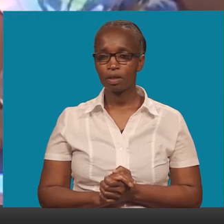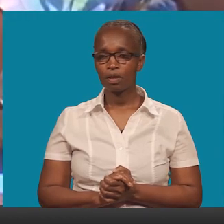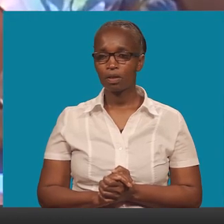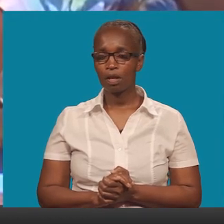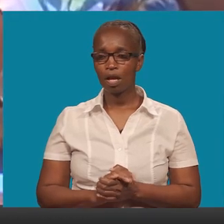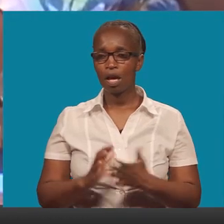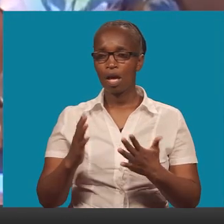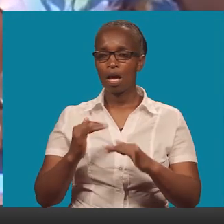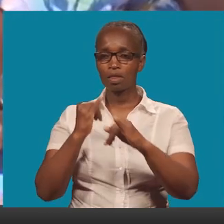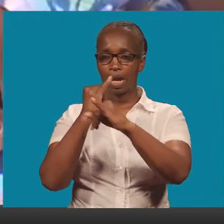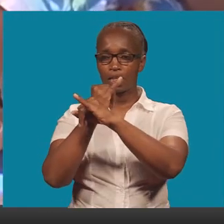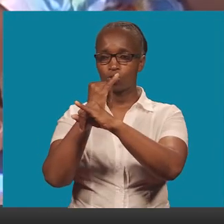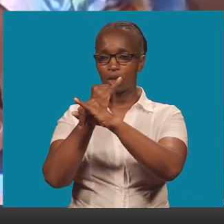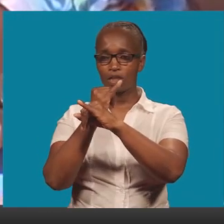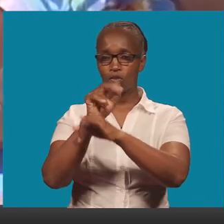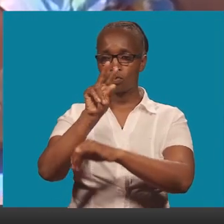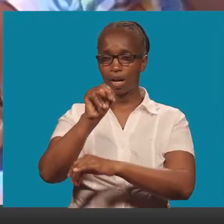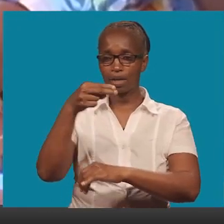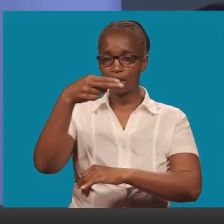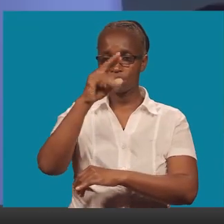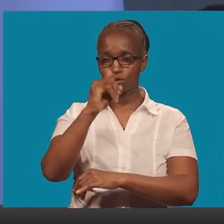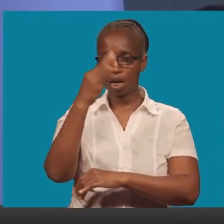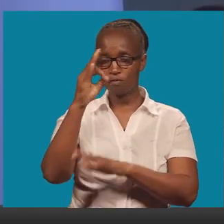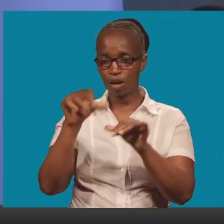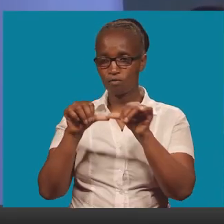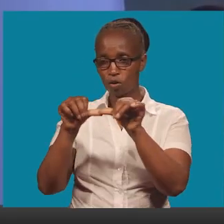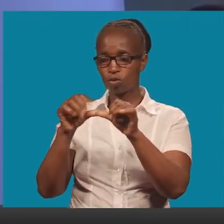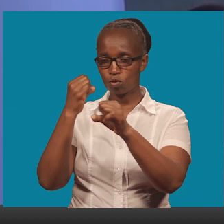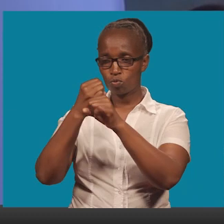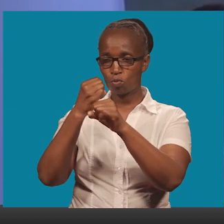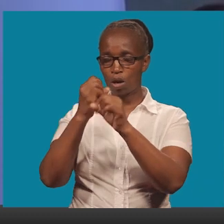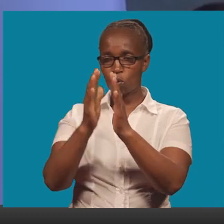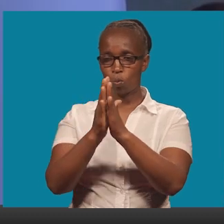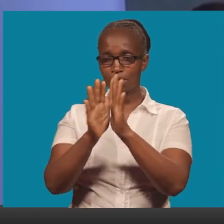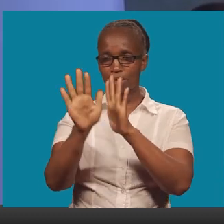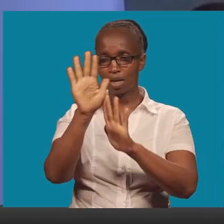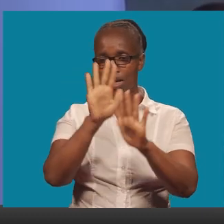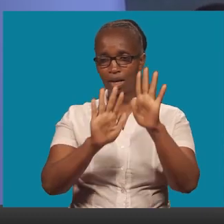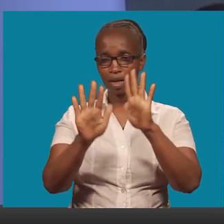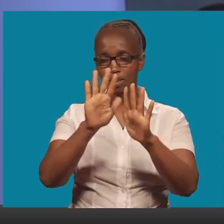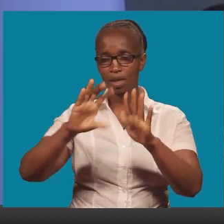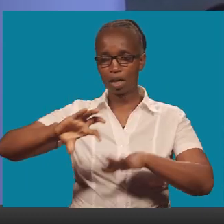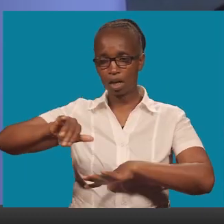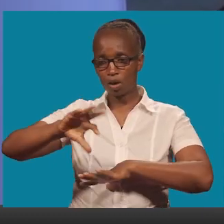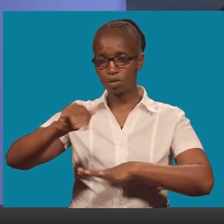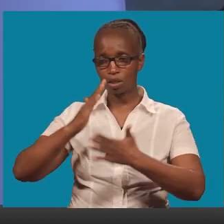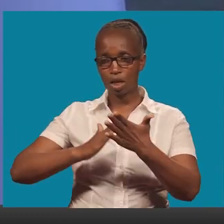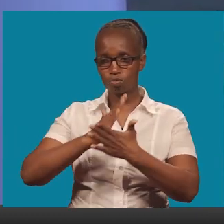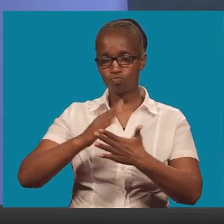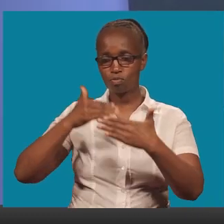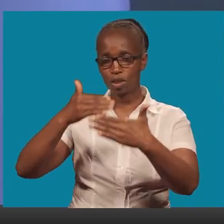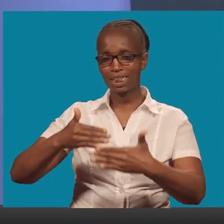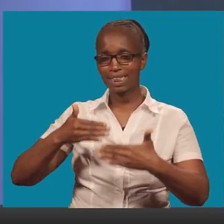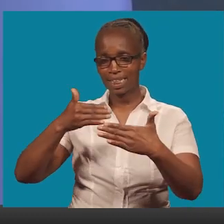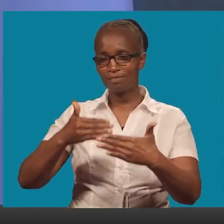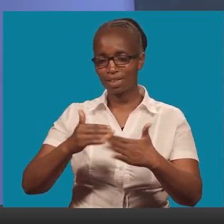Idara ya Bima ya Afya ya Kitaifa NHIF imeshirikiana na serikali ya kaunti ya Kirinyaga katika